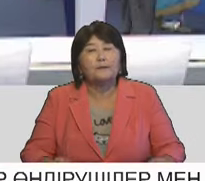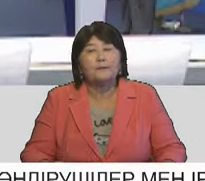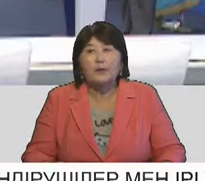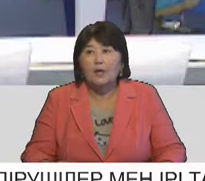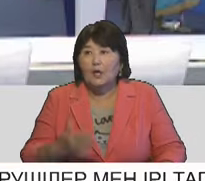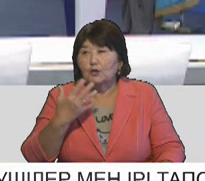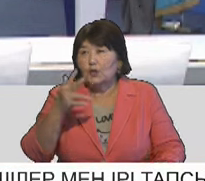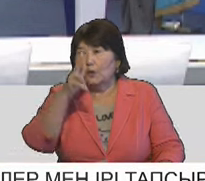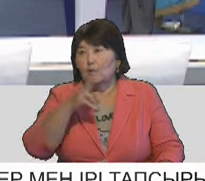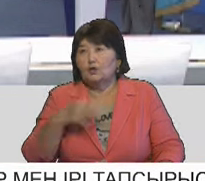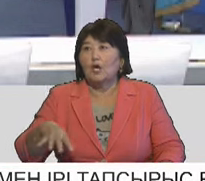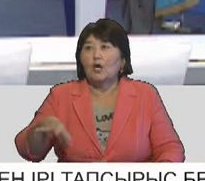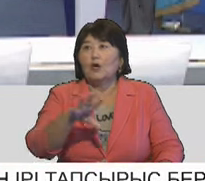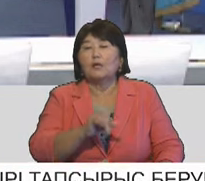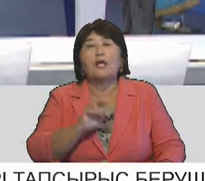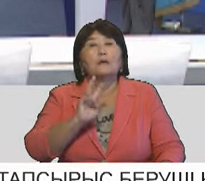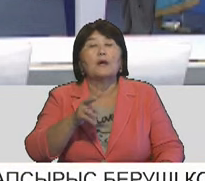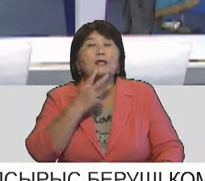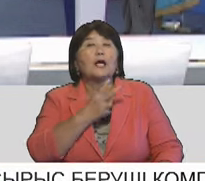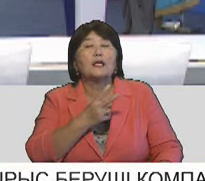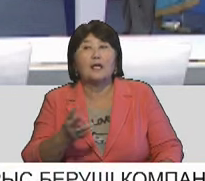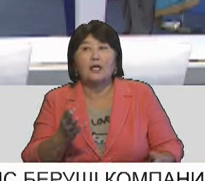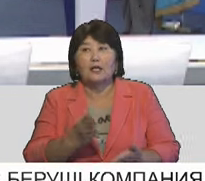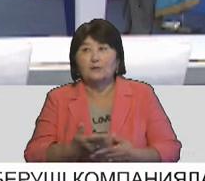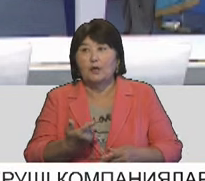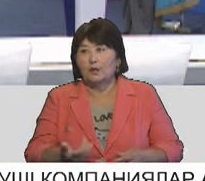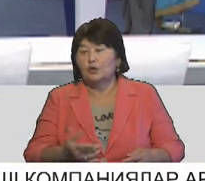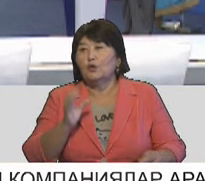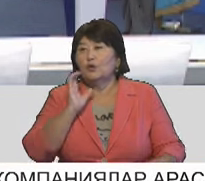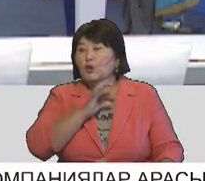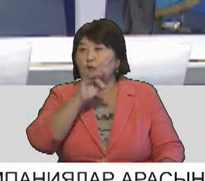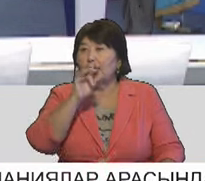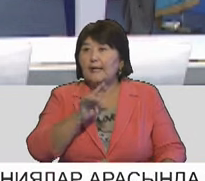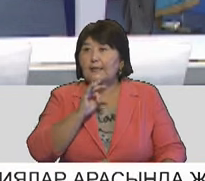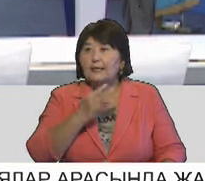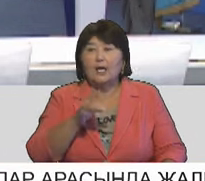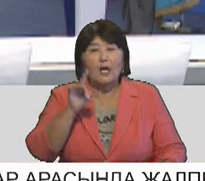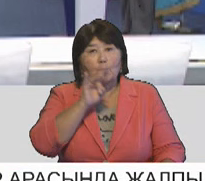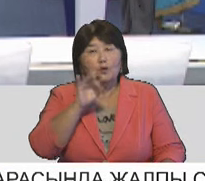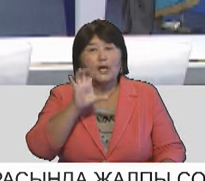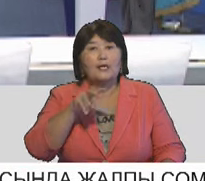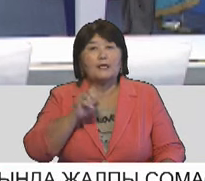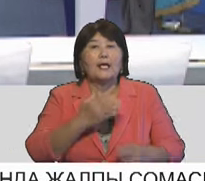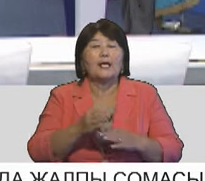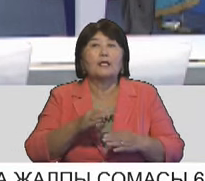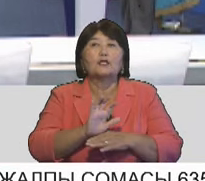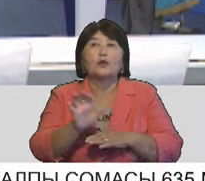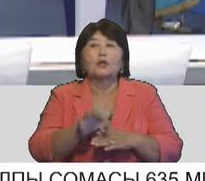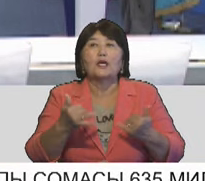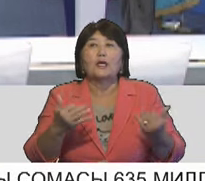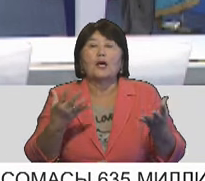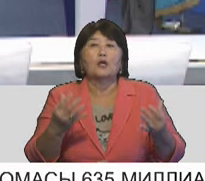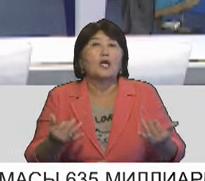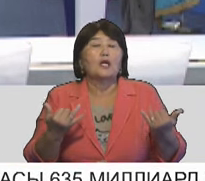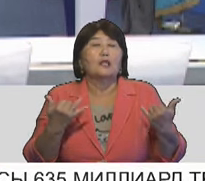Соңғы үш айдың ішінде бүткіл аймақты аралап шықтық, тіпті осы солтүстік Қазақстанда мұнай саласына сіздердің өнімдеріңіз қажеттігіңізді таң